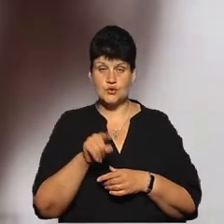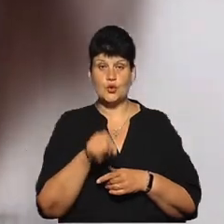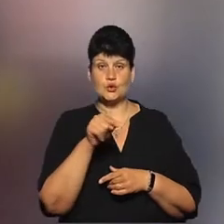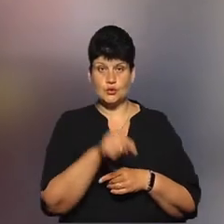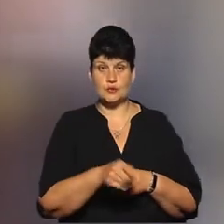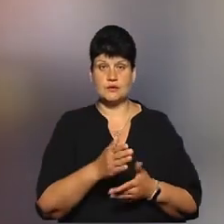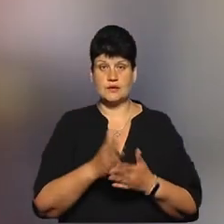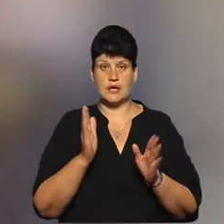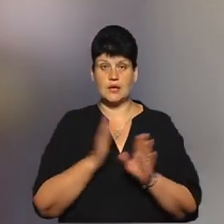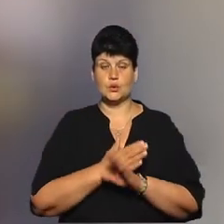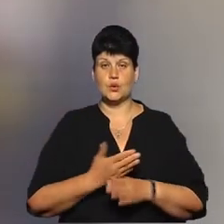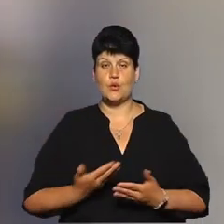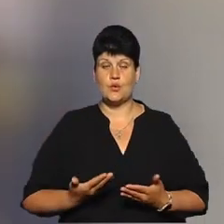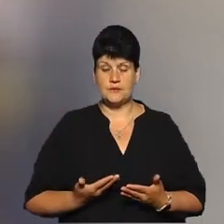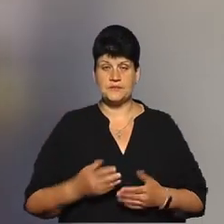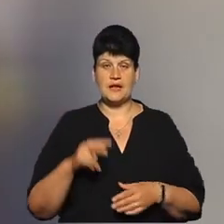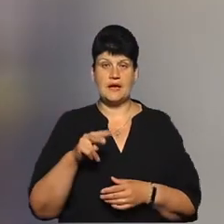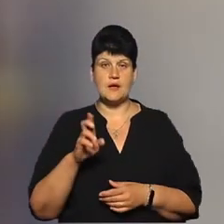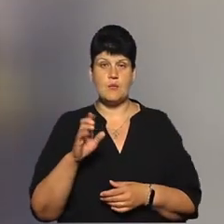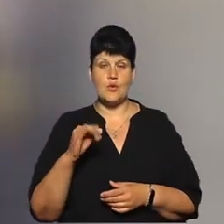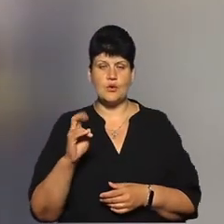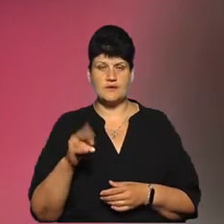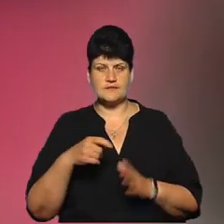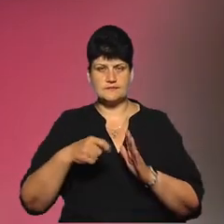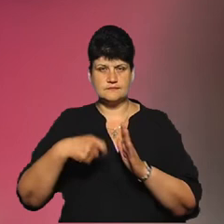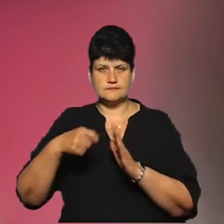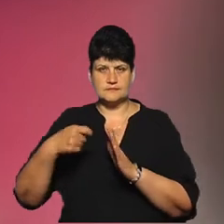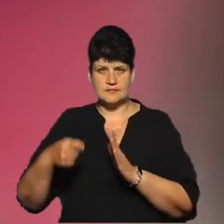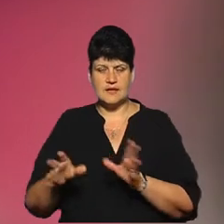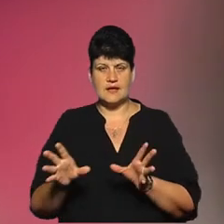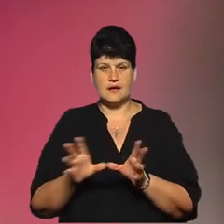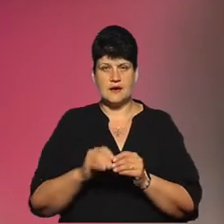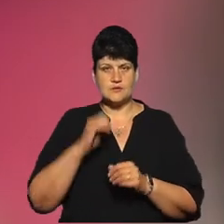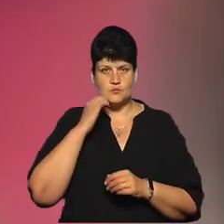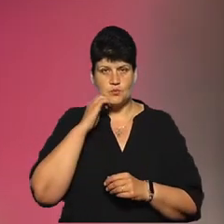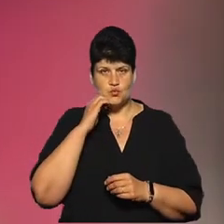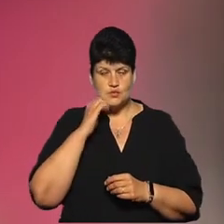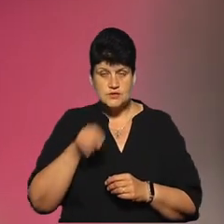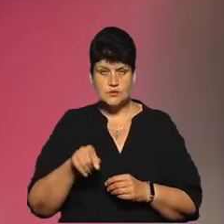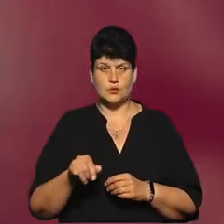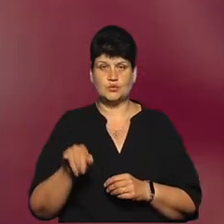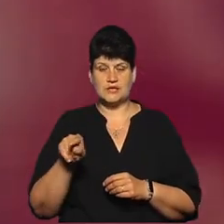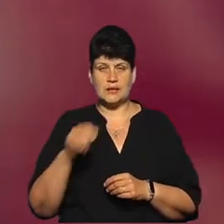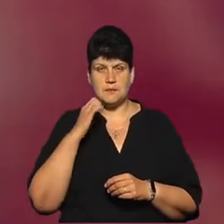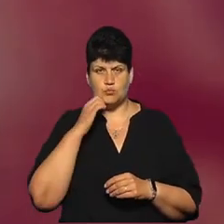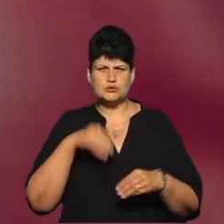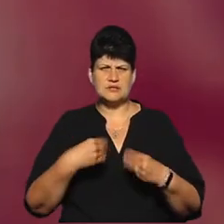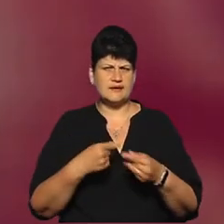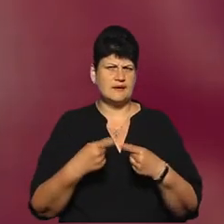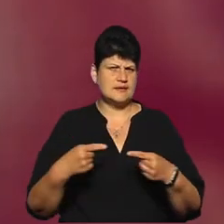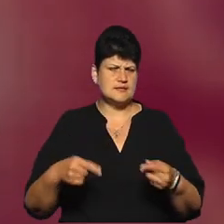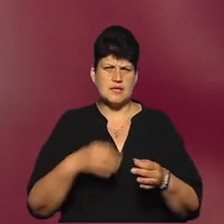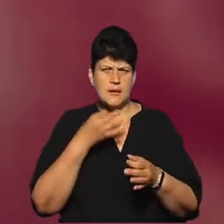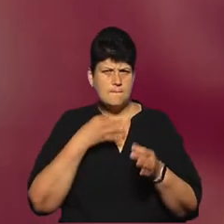доля. Лідія Бойків також знімає ролики для TikTok разом зі своєю бабусею. У них бабуся дає різноманітні